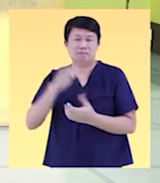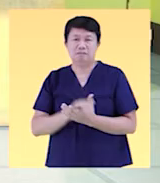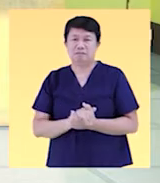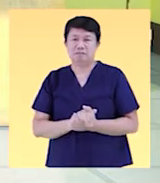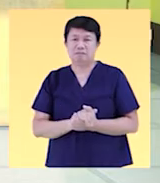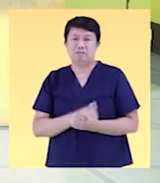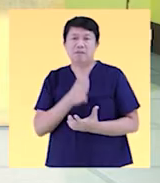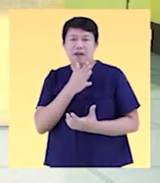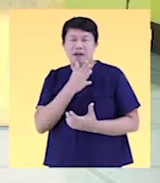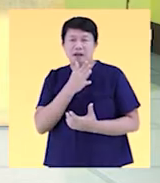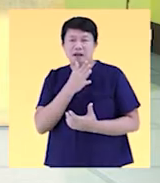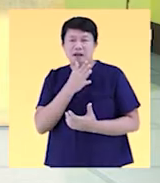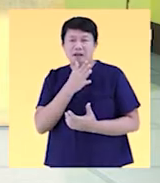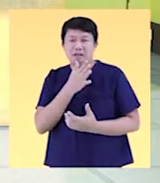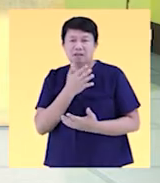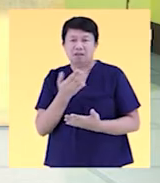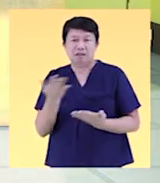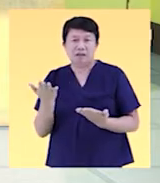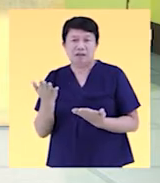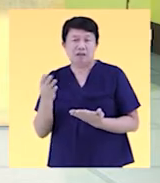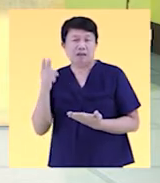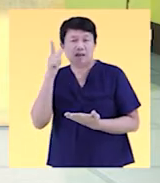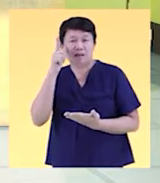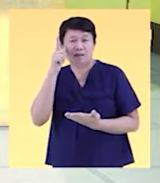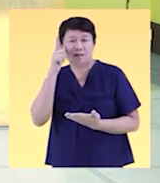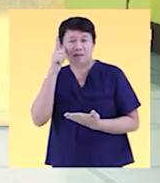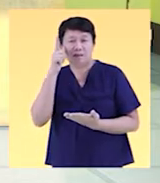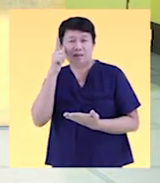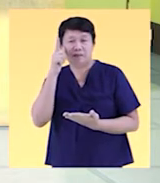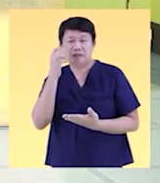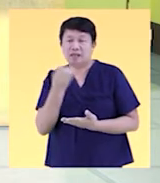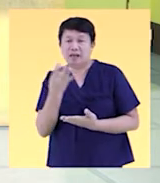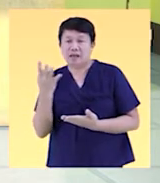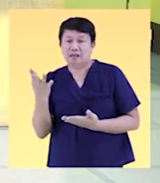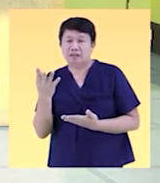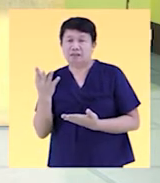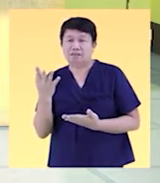Jose. Sige nga, anak. Ilan ang mga ito?